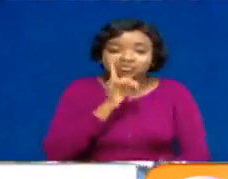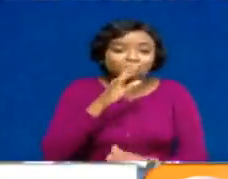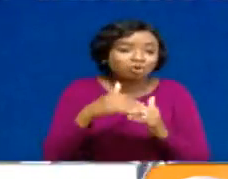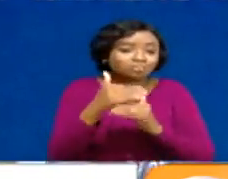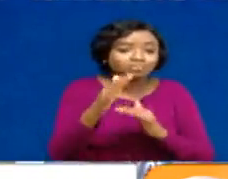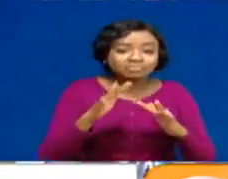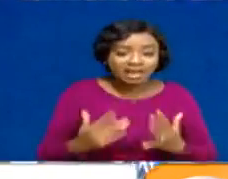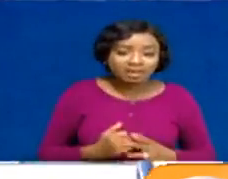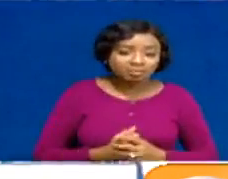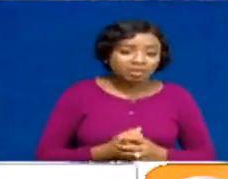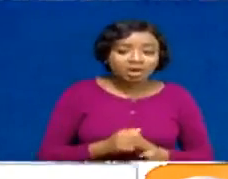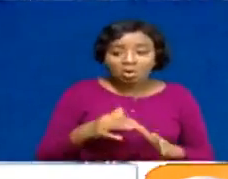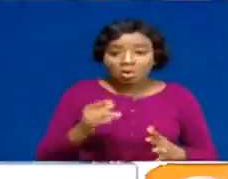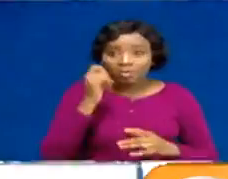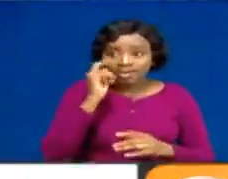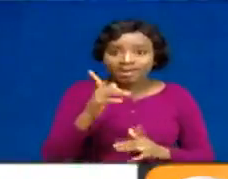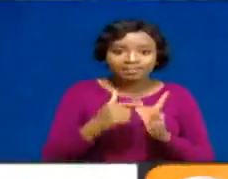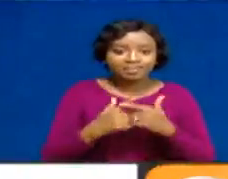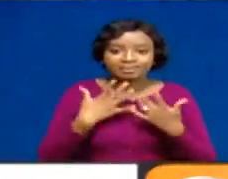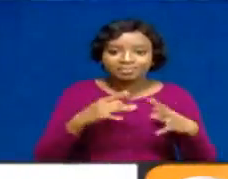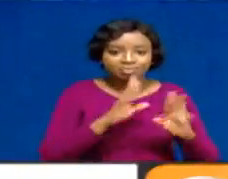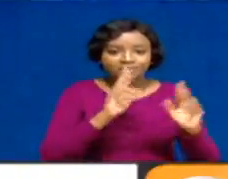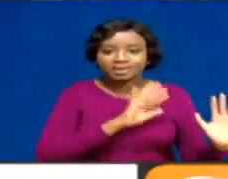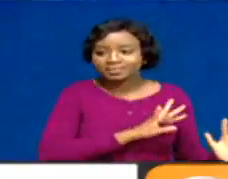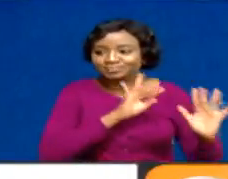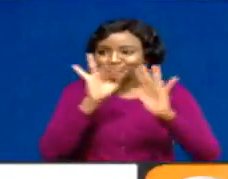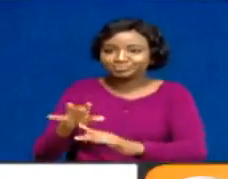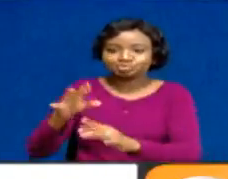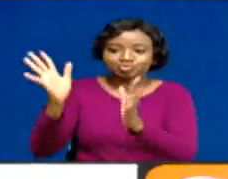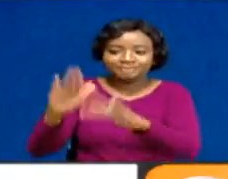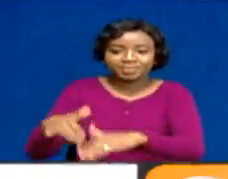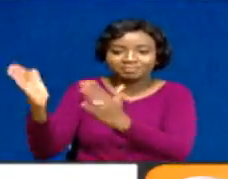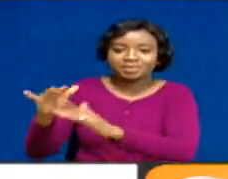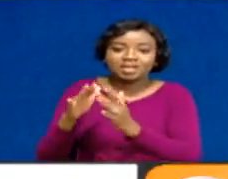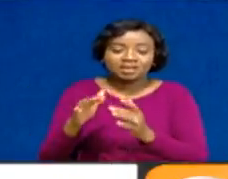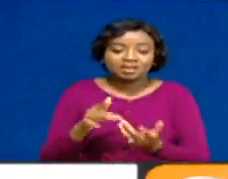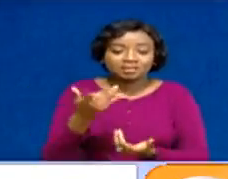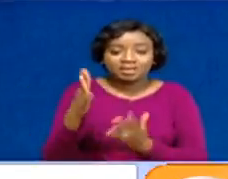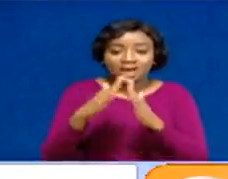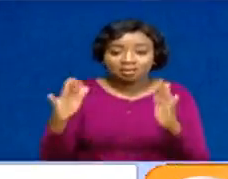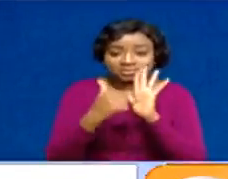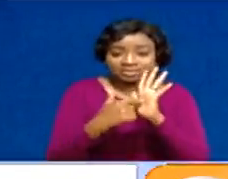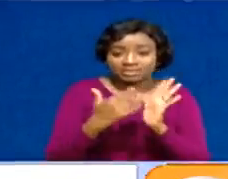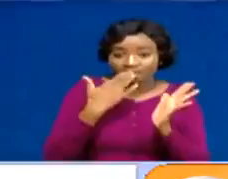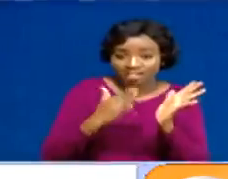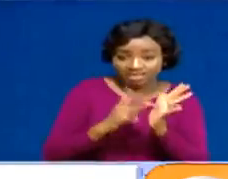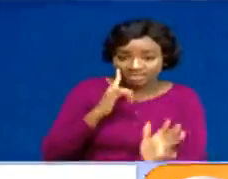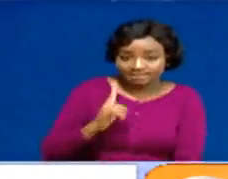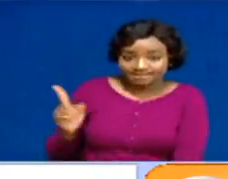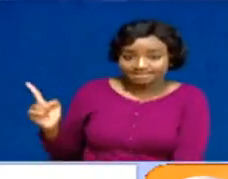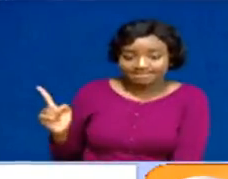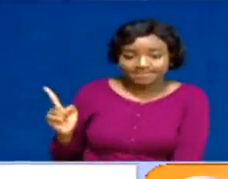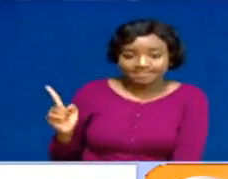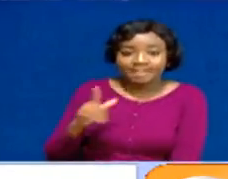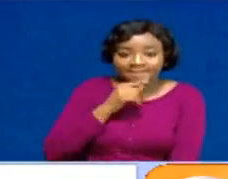Hatujui kama kesho tutaamka auctionia zaari wako kwa mlango. One of the offer letters seen by Citizen TV is from Elijah Kanyange, who